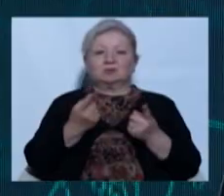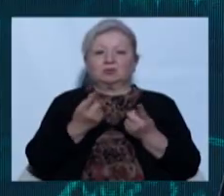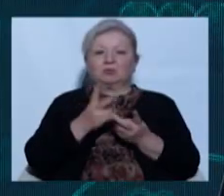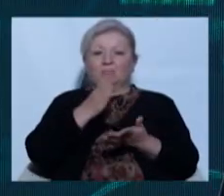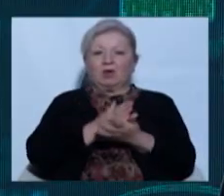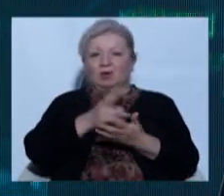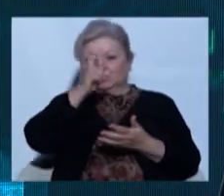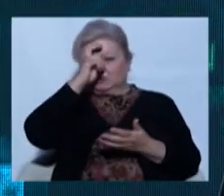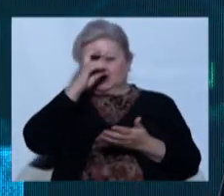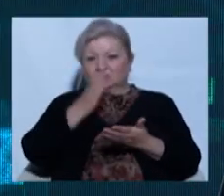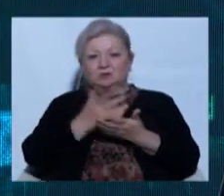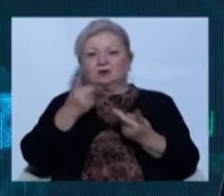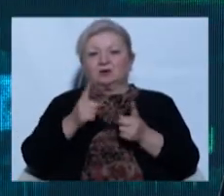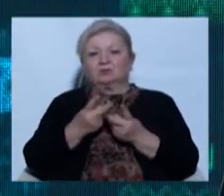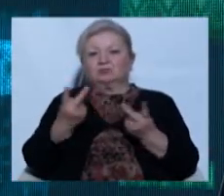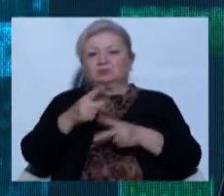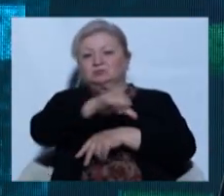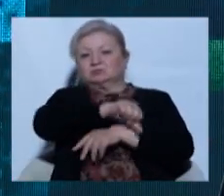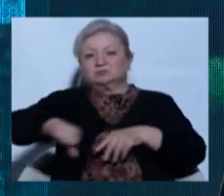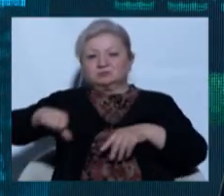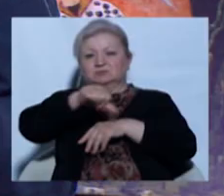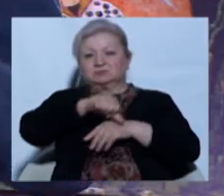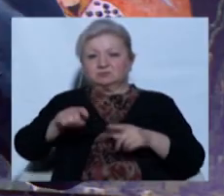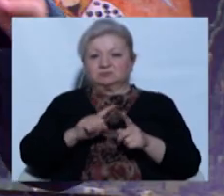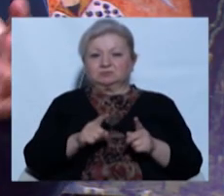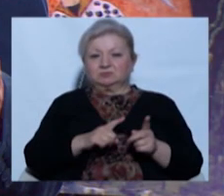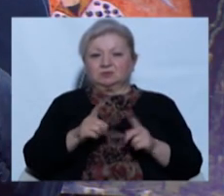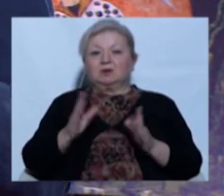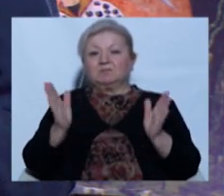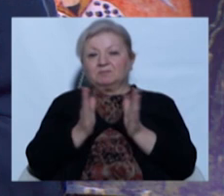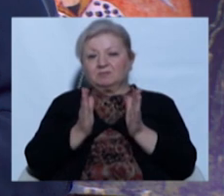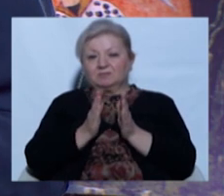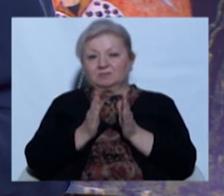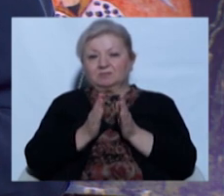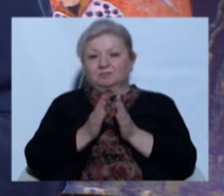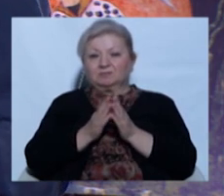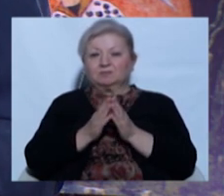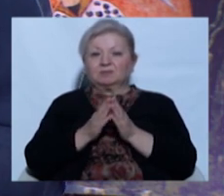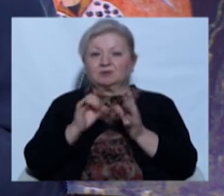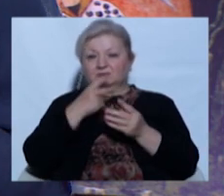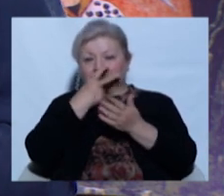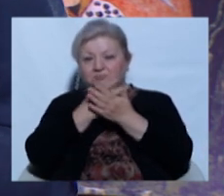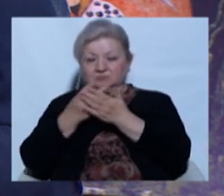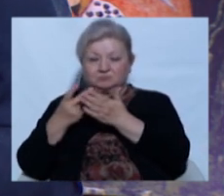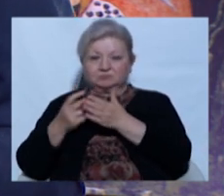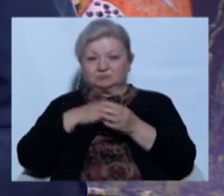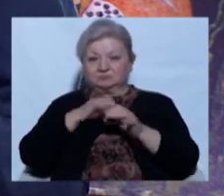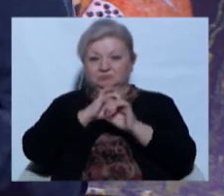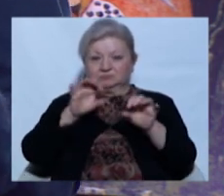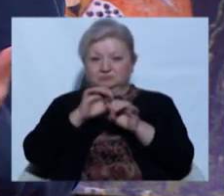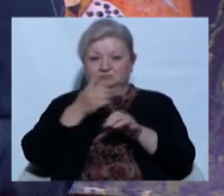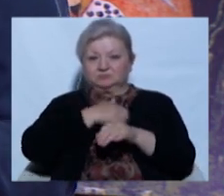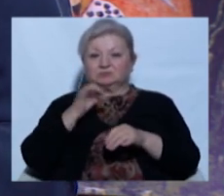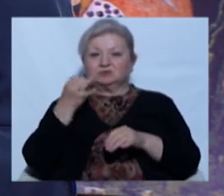სახელმწიფოები, რატომ არსებობს საზღვრები და სანამ ამაზე გადავიდოდეთ, პატარა მიმოხილვას გაგიკეთებთ ისტორიულად, რომ